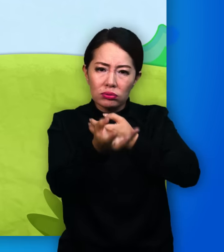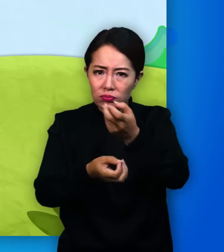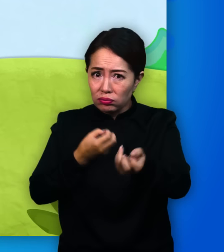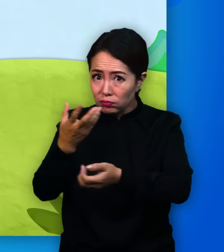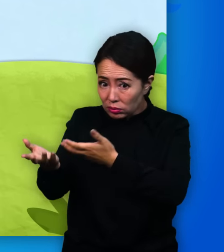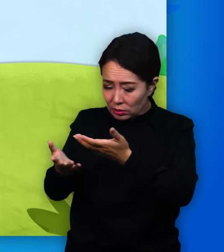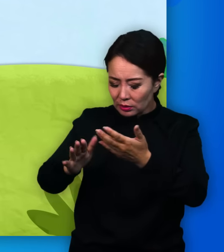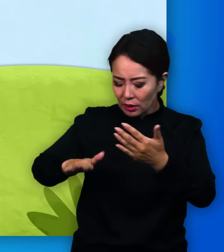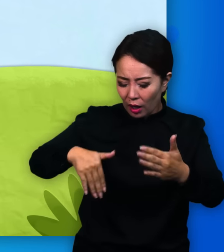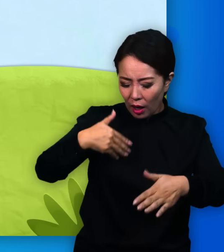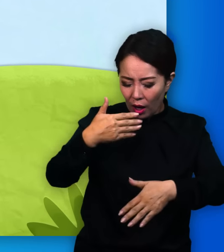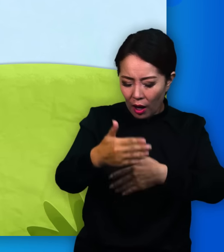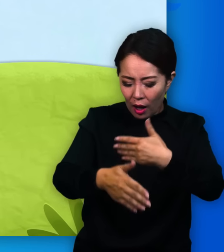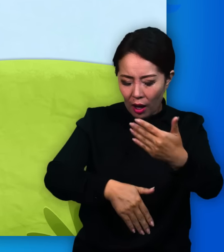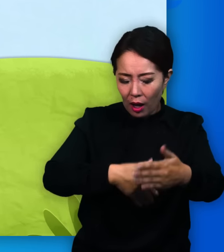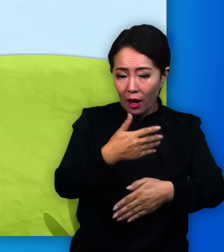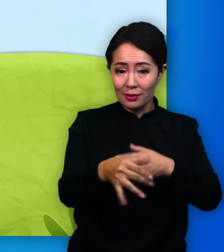Яст зүгээр.